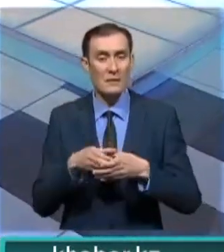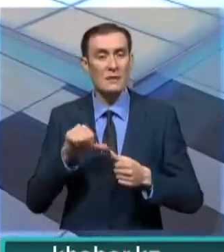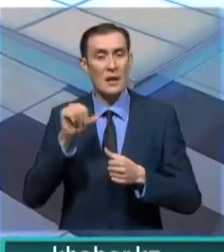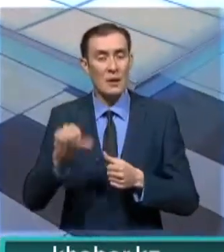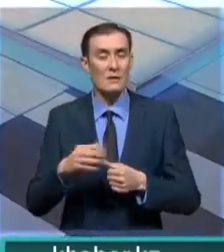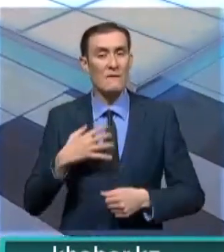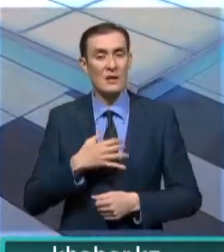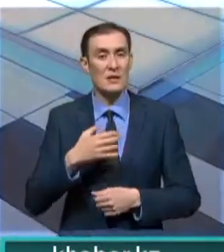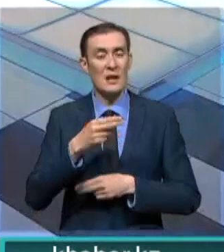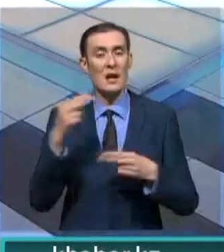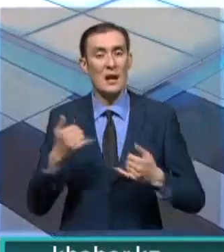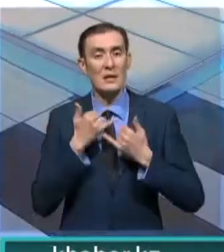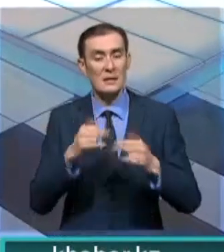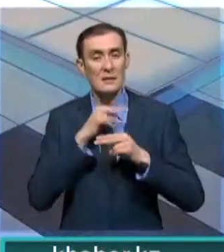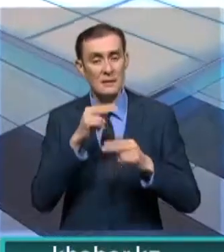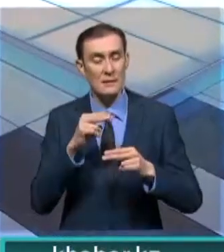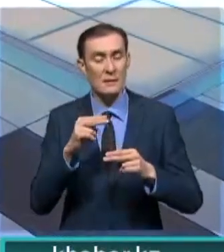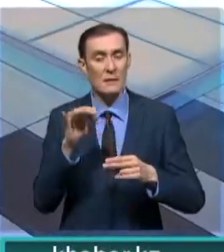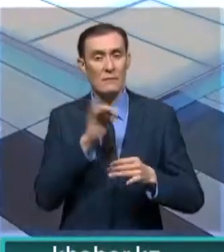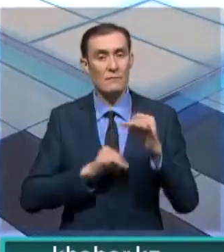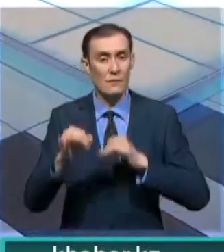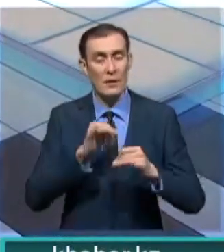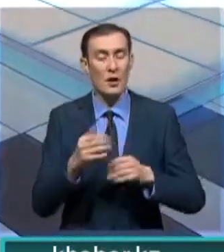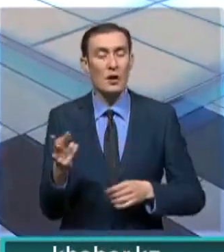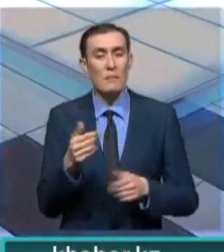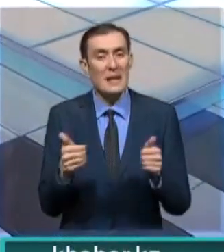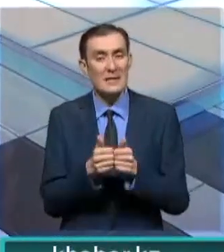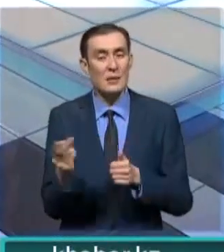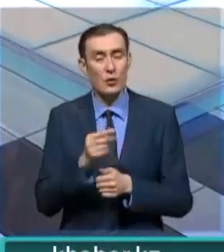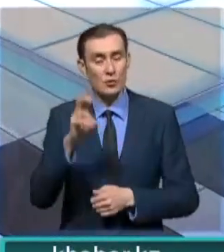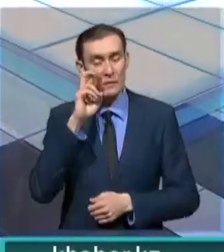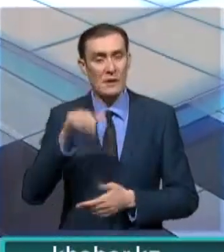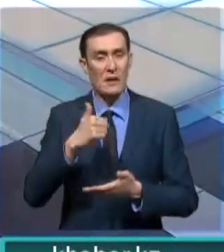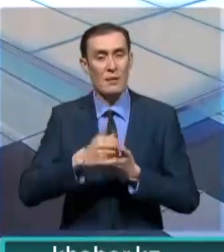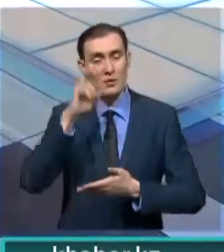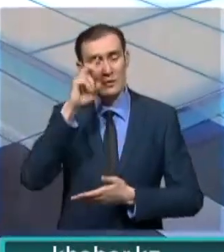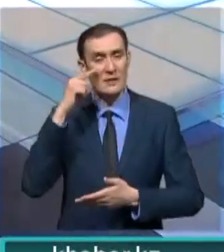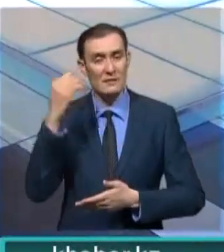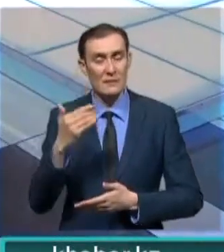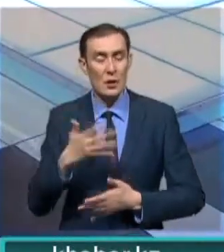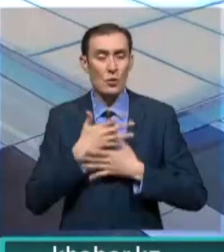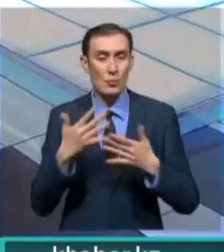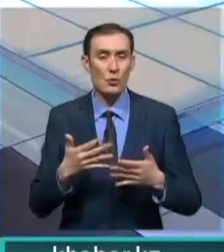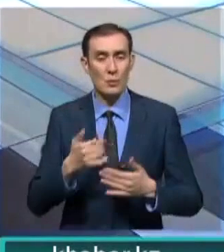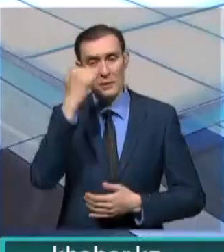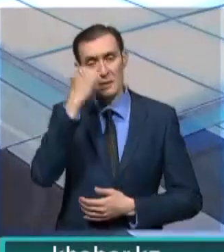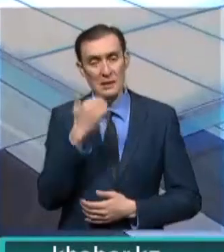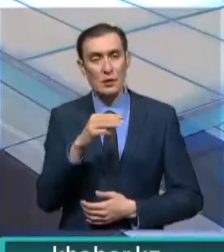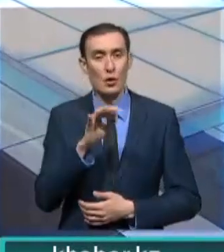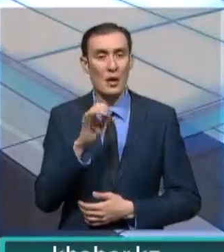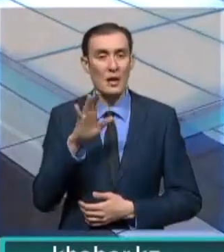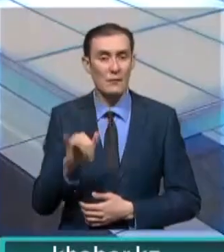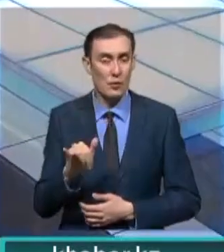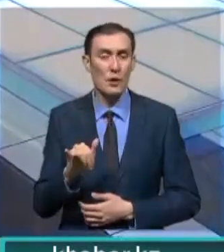выделяются важные акценты диалога. Отметив близость двух народов, президент Кыргызстана выразил глубокую признательность